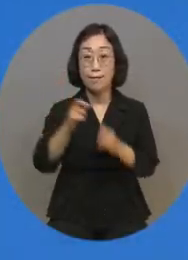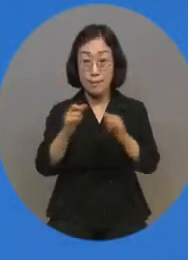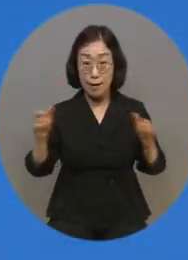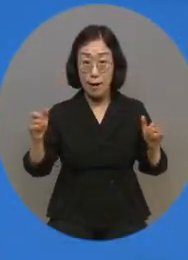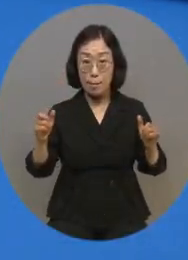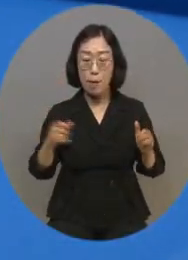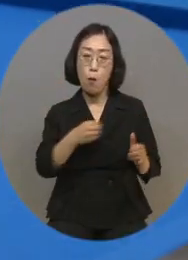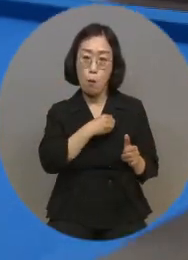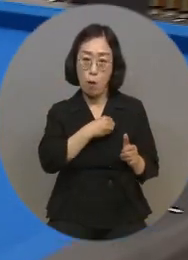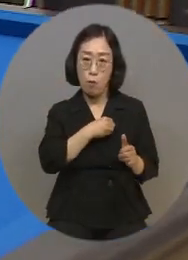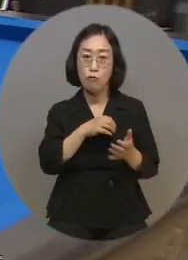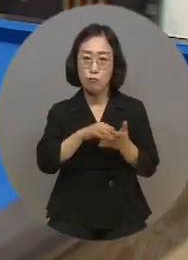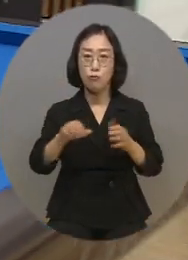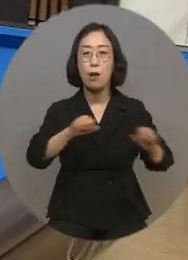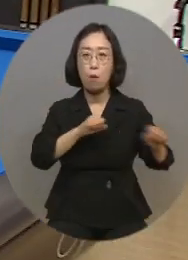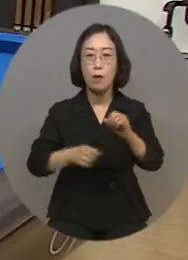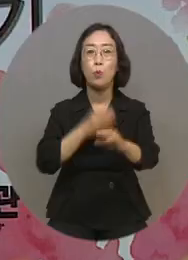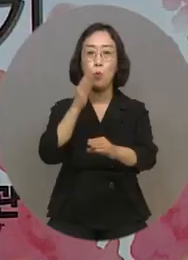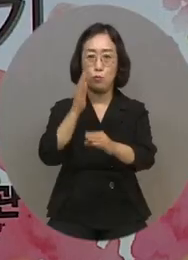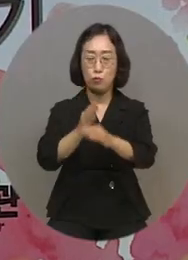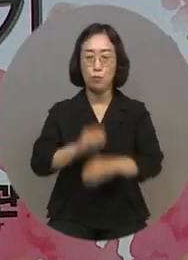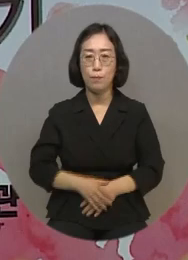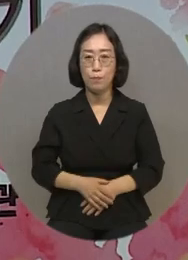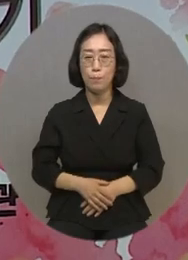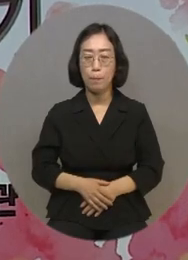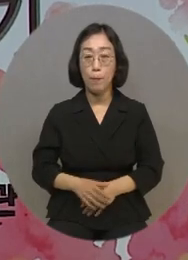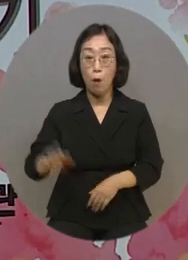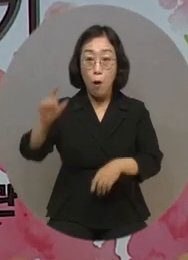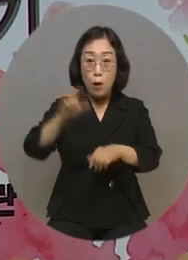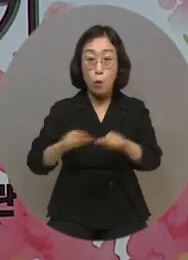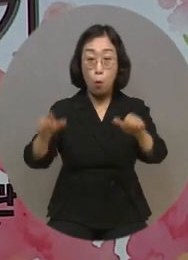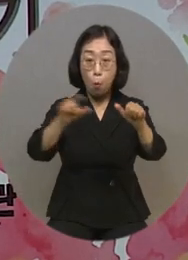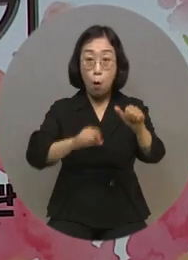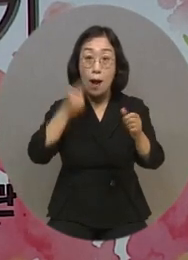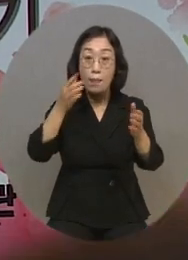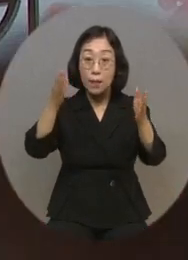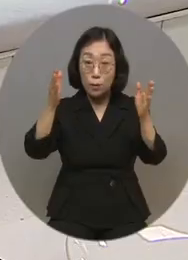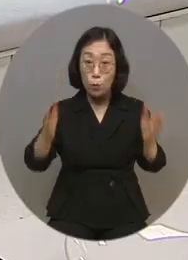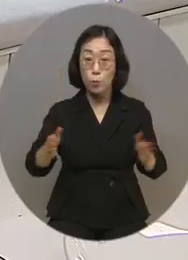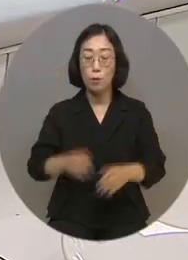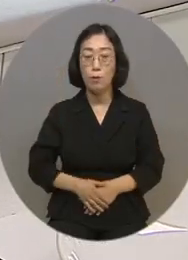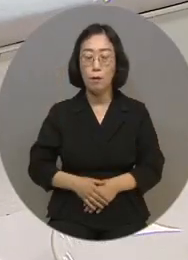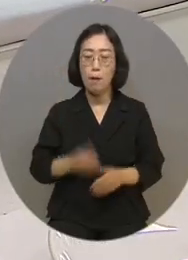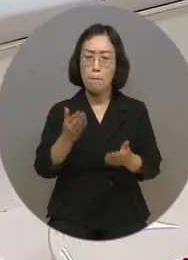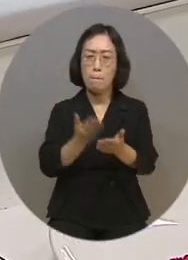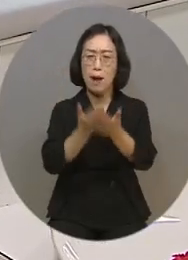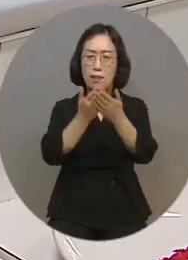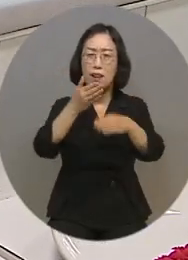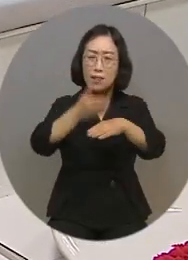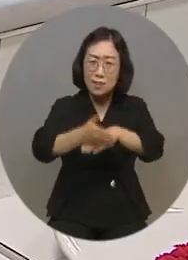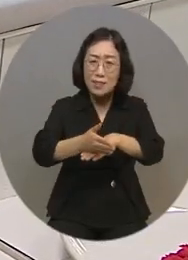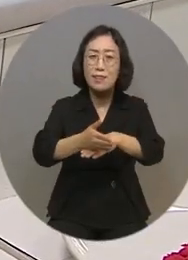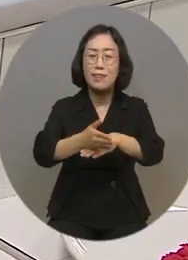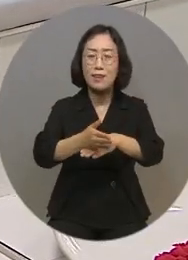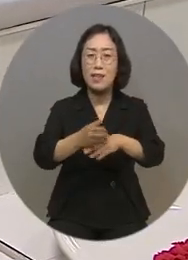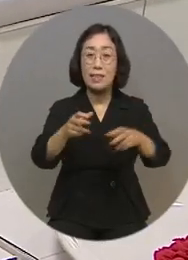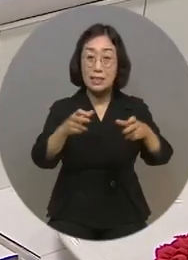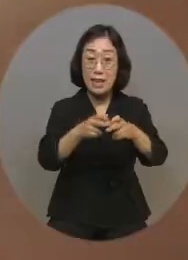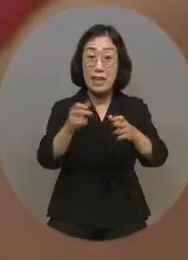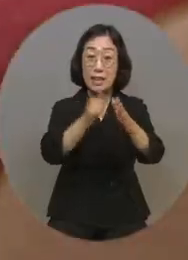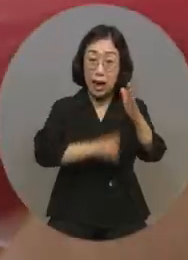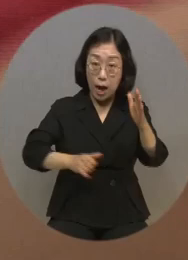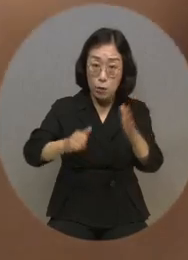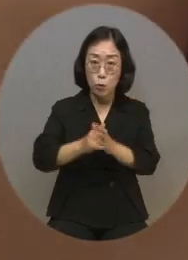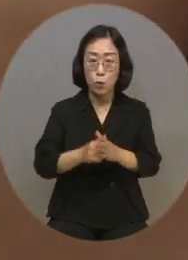가입되어 활동하고 있습니다. 추가적으로 5월 가정의 달을 맞이해 발달장애 가족을 위한 케이크 만들기